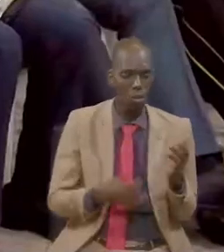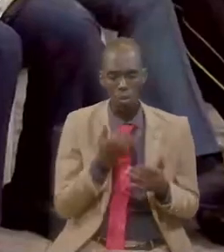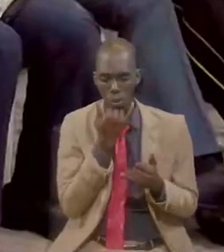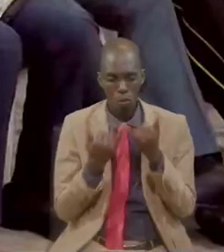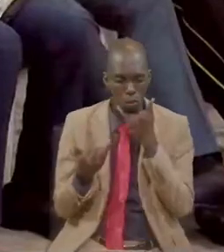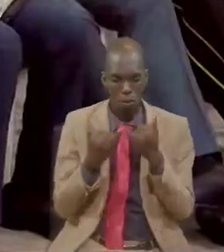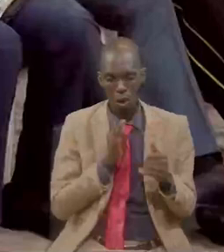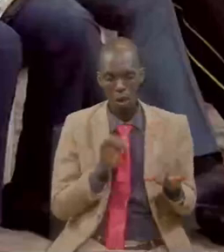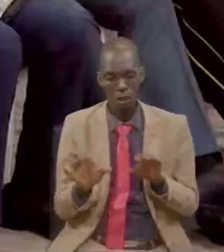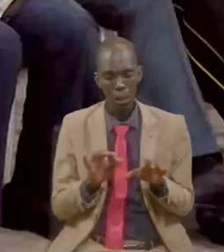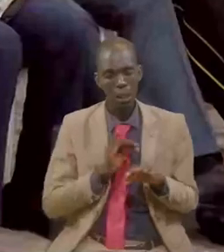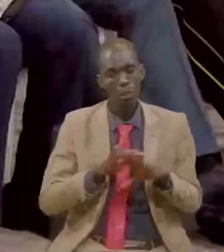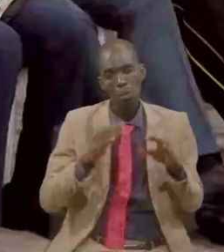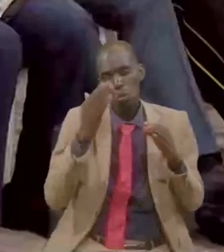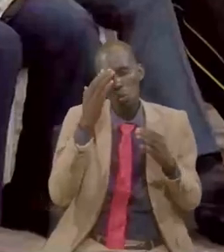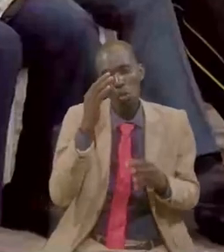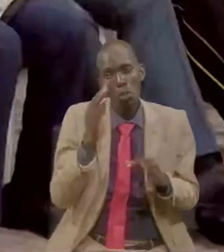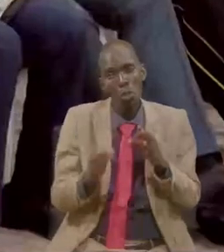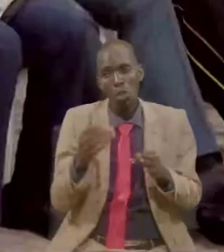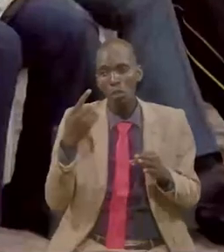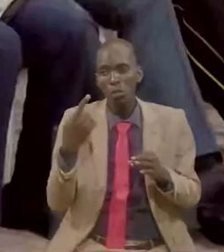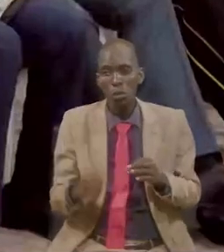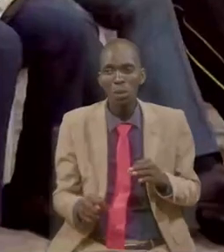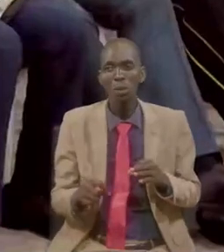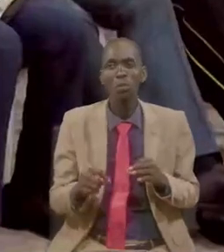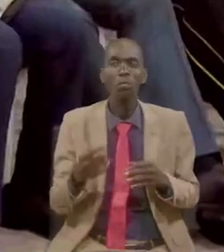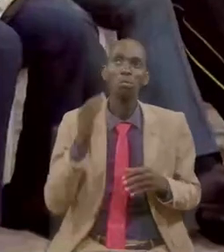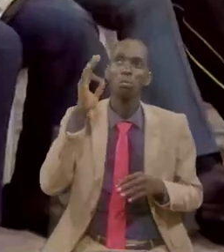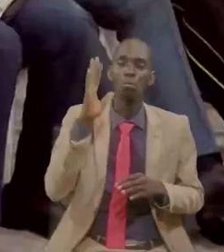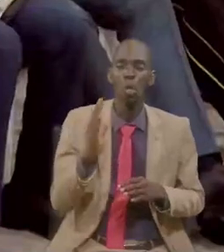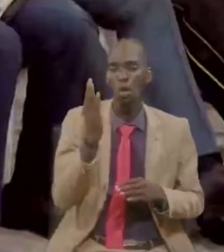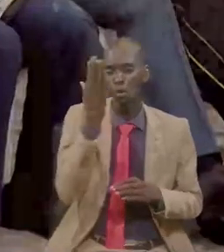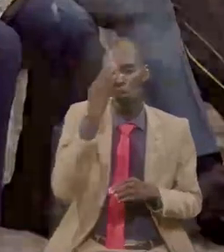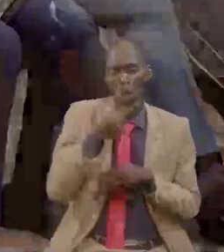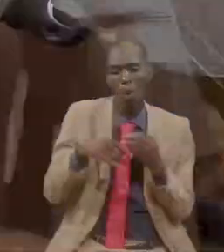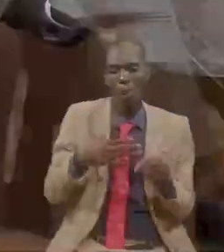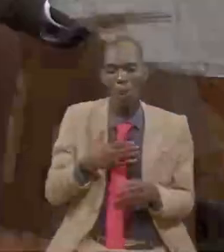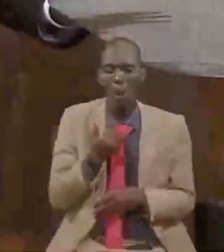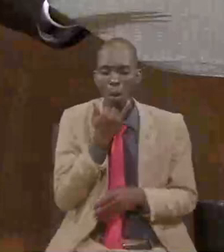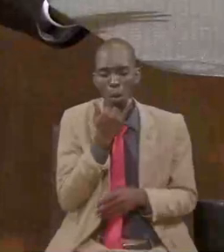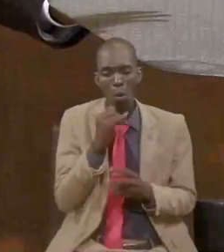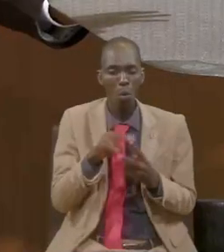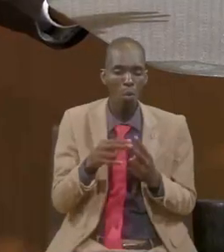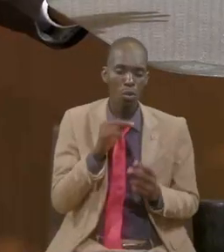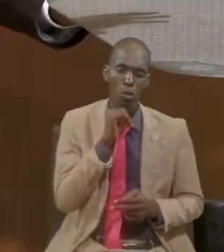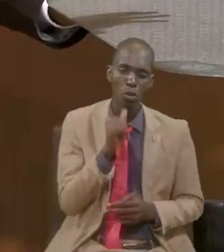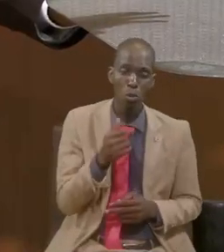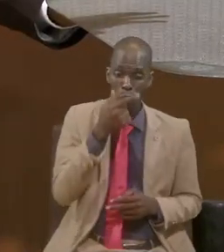regardez ce que j'ai fait. Et je ne sais pas si le pasteur a une idée de cela. Parce